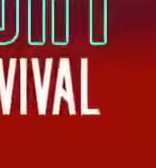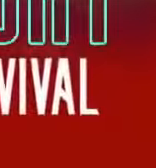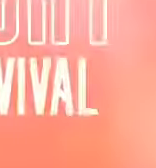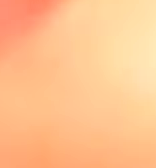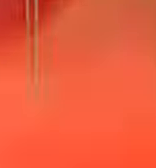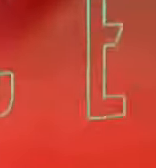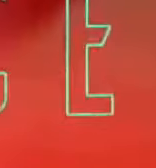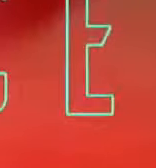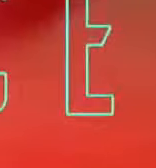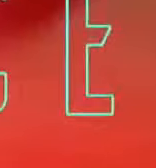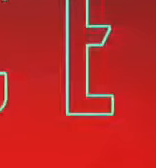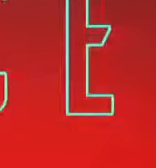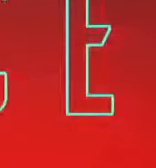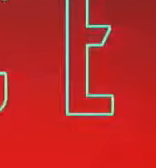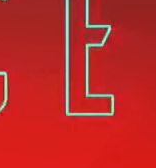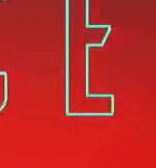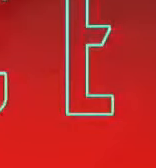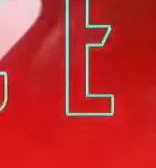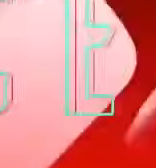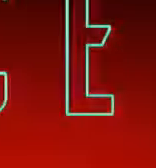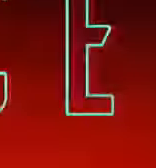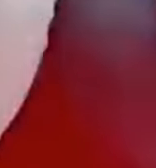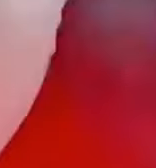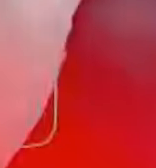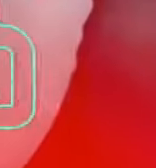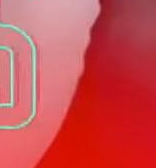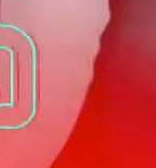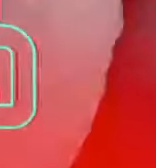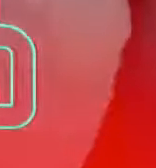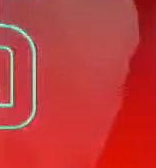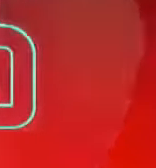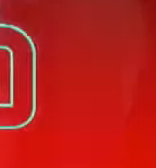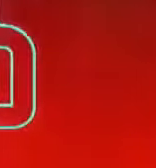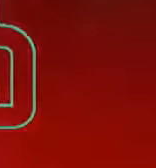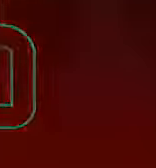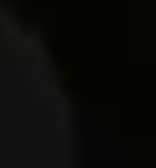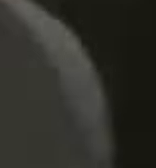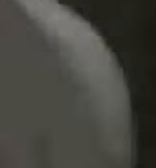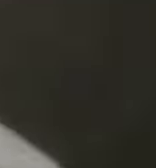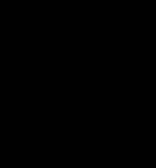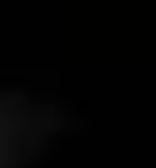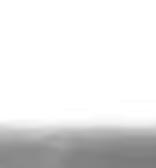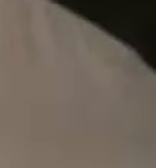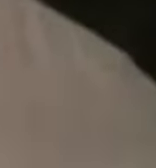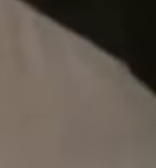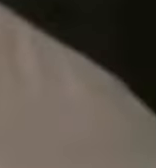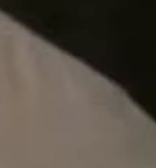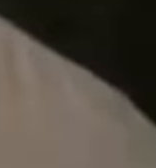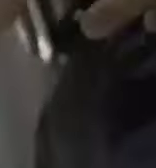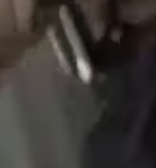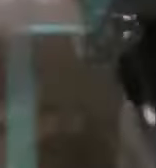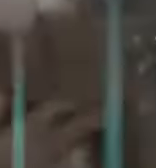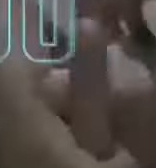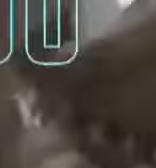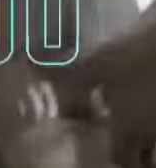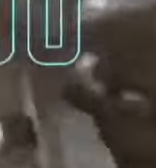Kamukha ako. Kamukha ako. Mukhang kamukha. Michael Triano, oo ikaw. Ano po